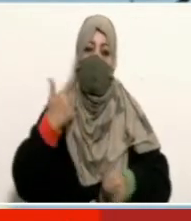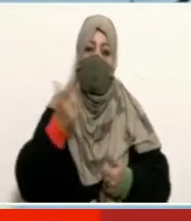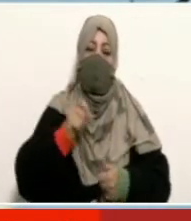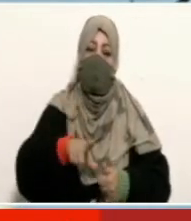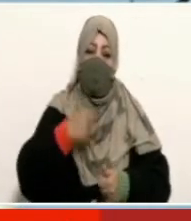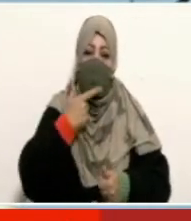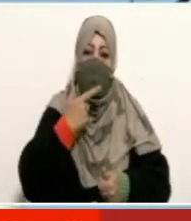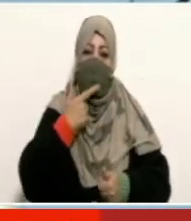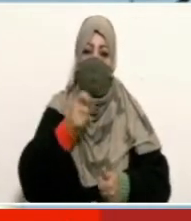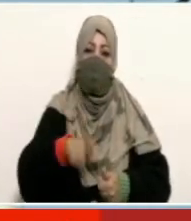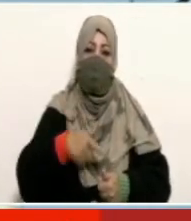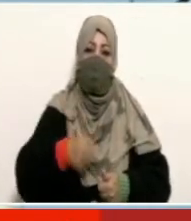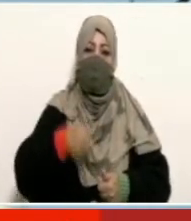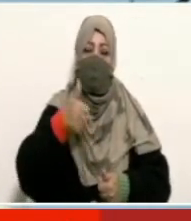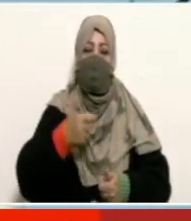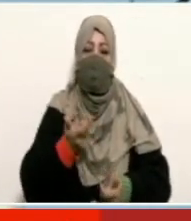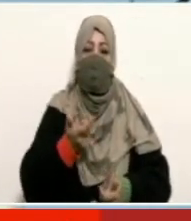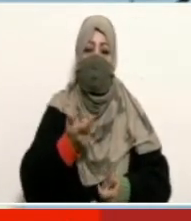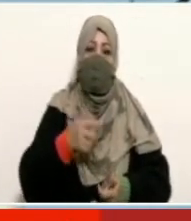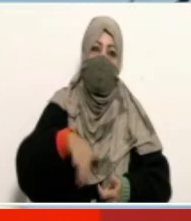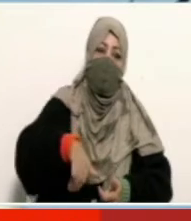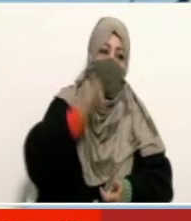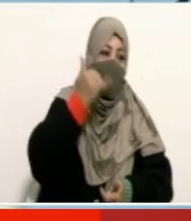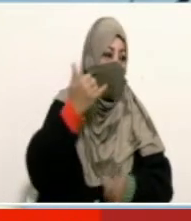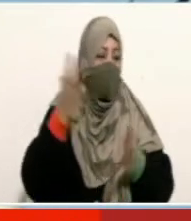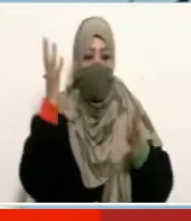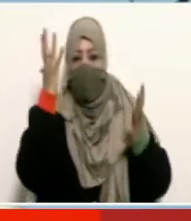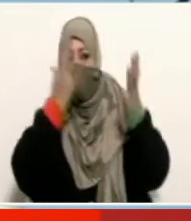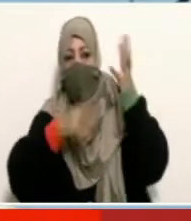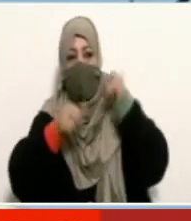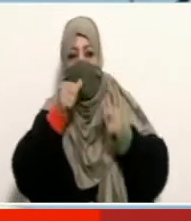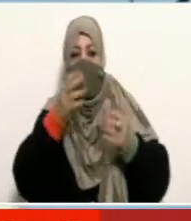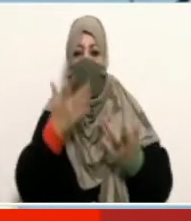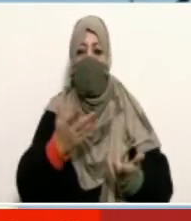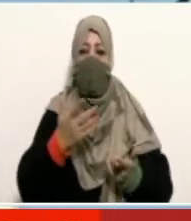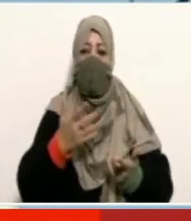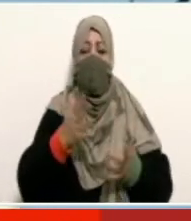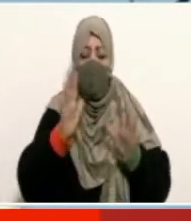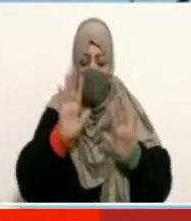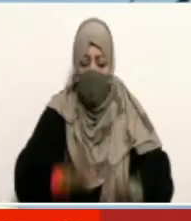للجنب يعني للمحدث.